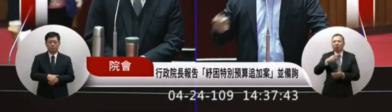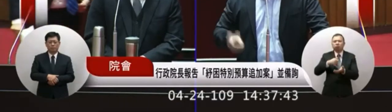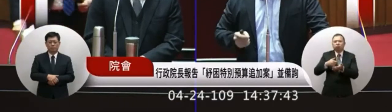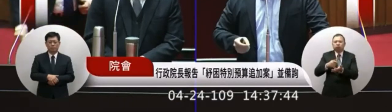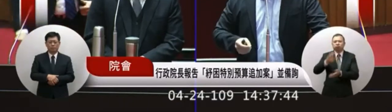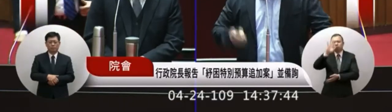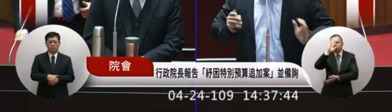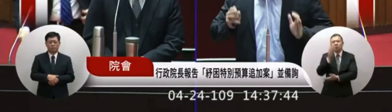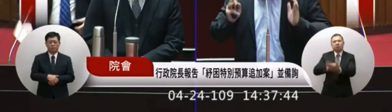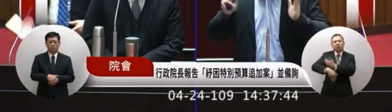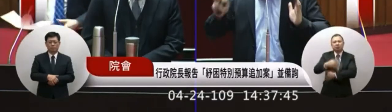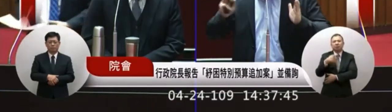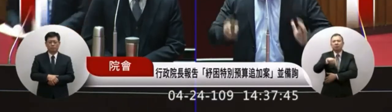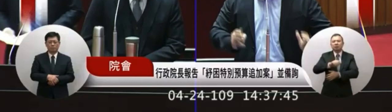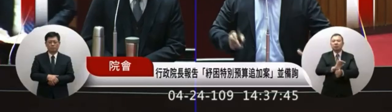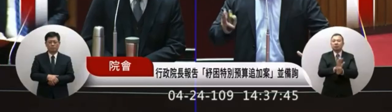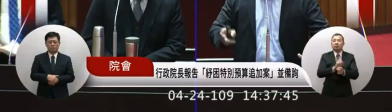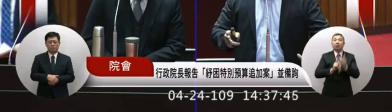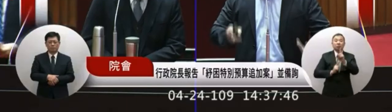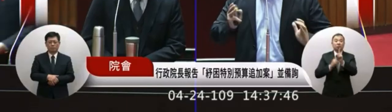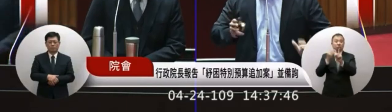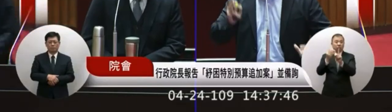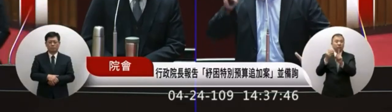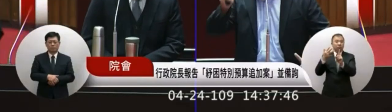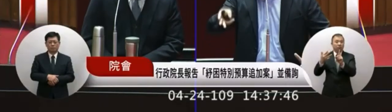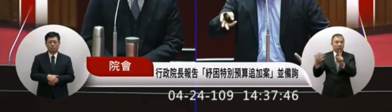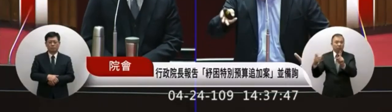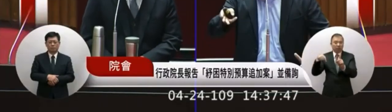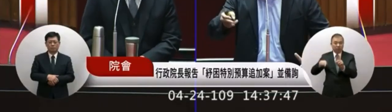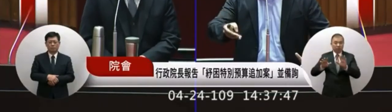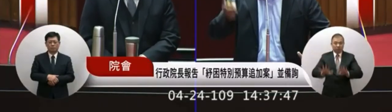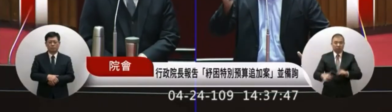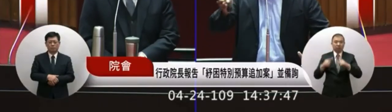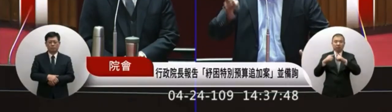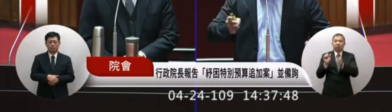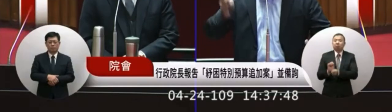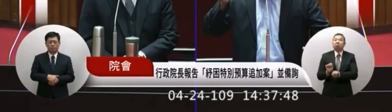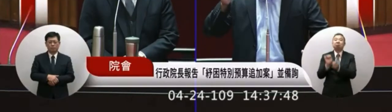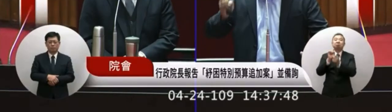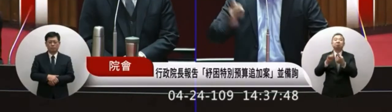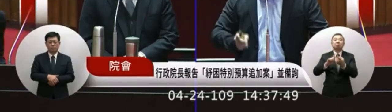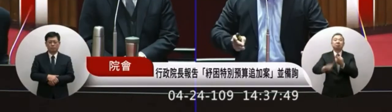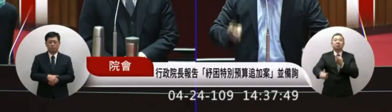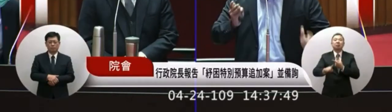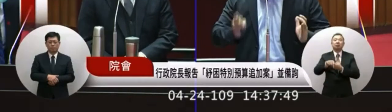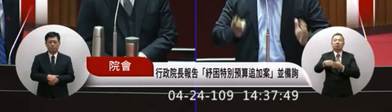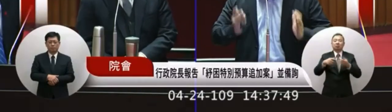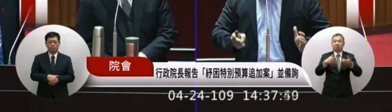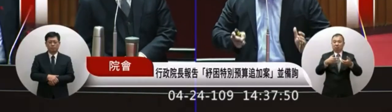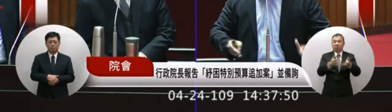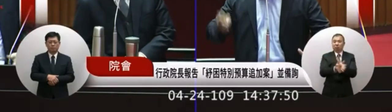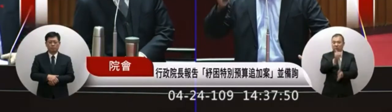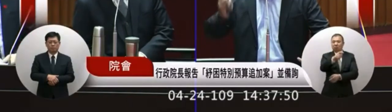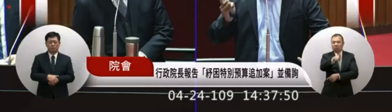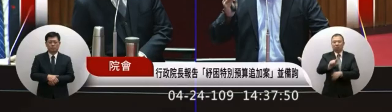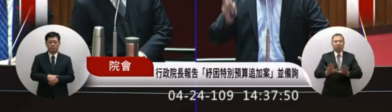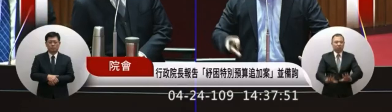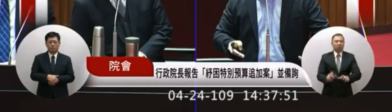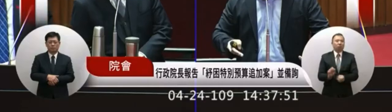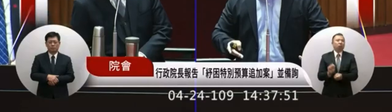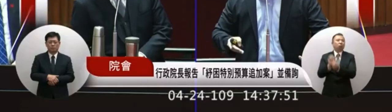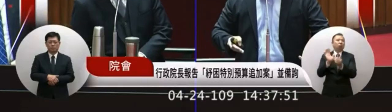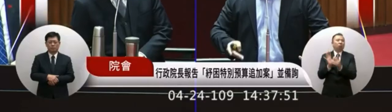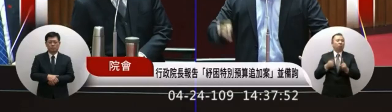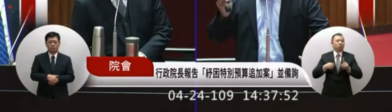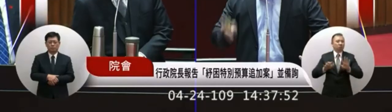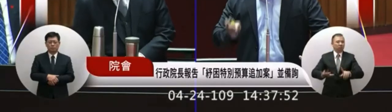是1957，我知影1988即马已增派人力嘛，吼，就是保定六增派人力，所以1988即马卡应该无